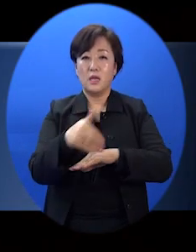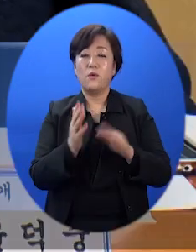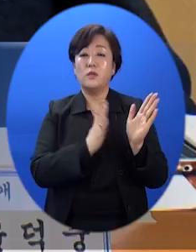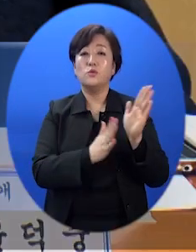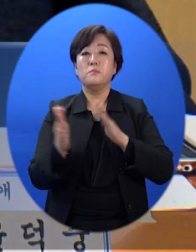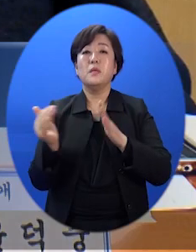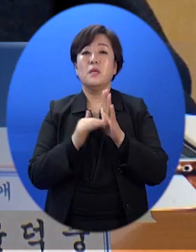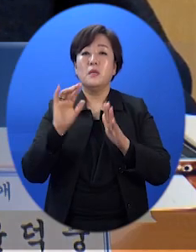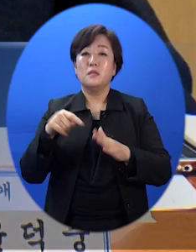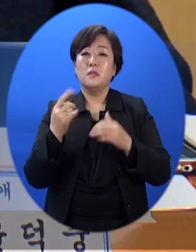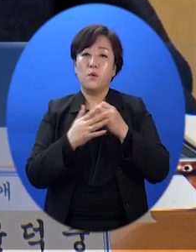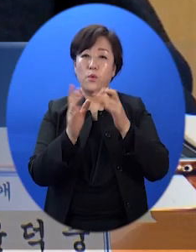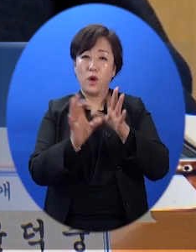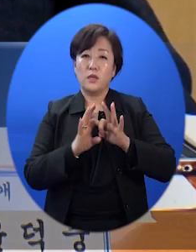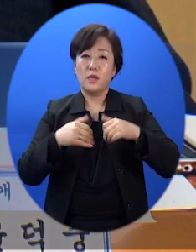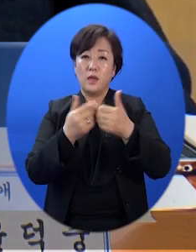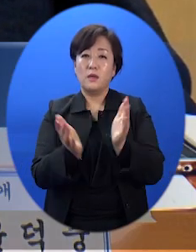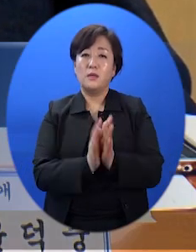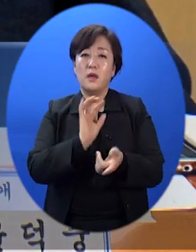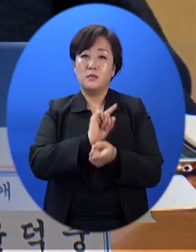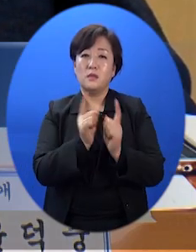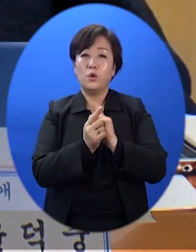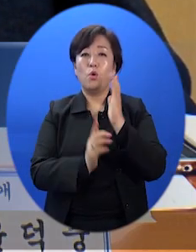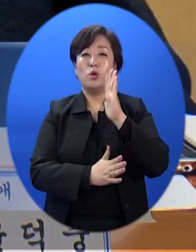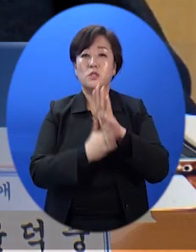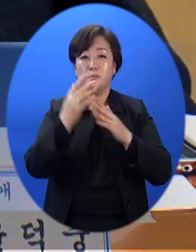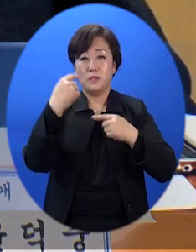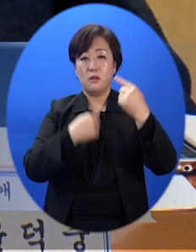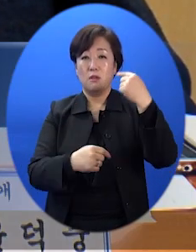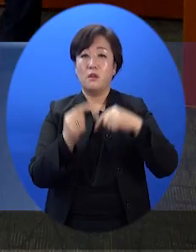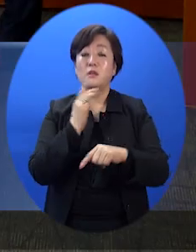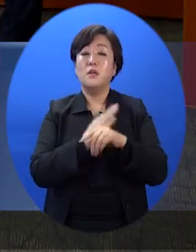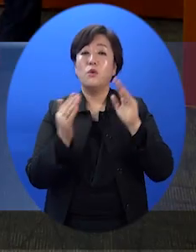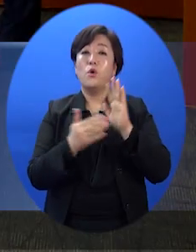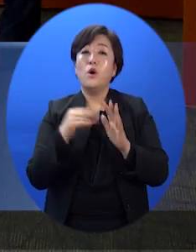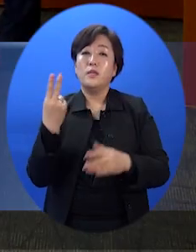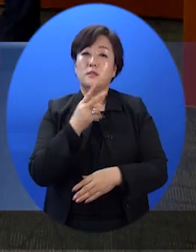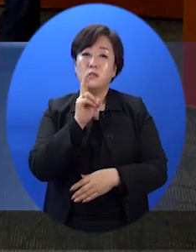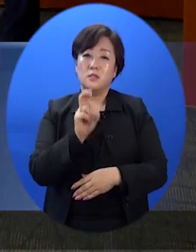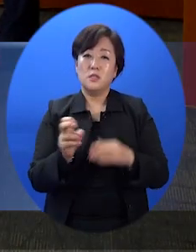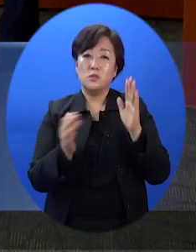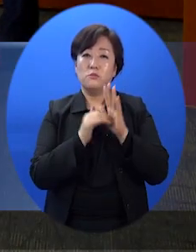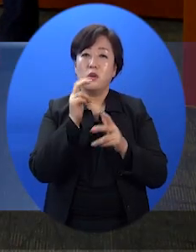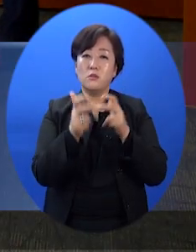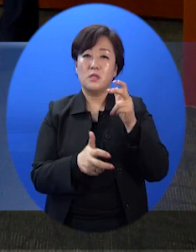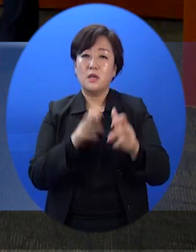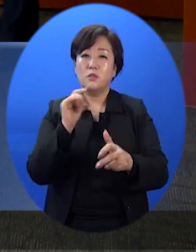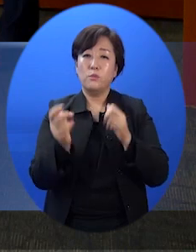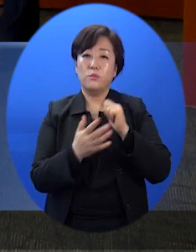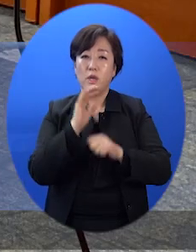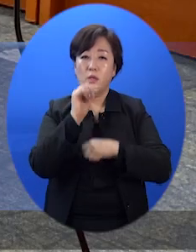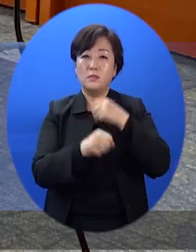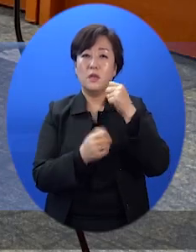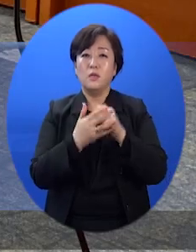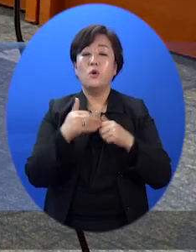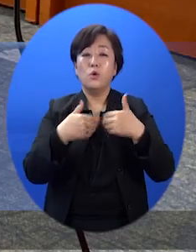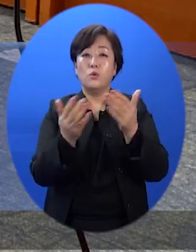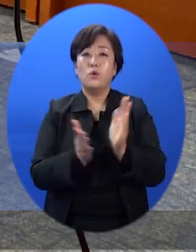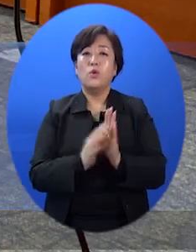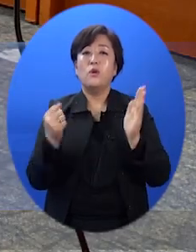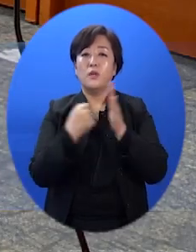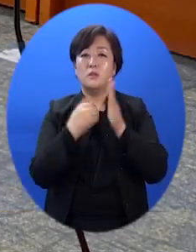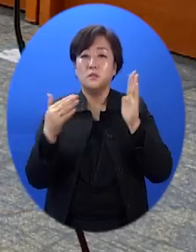마치고 관계기관 협의와 시민의견 수렴을 거쳐 2020년 산업부에 경제자유구역 지정을